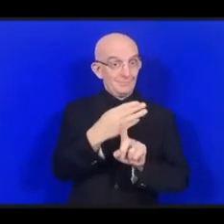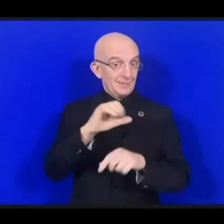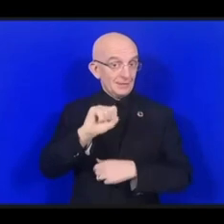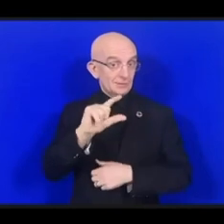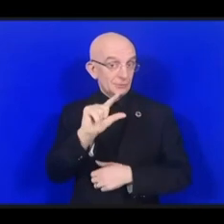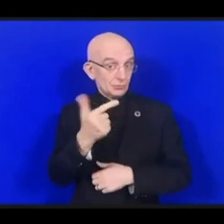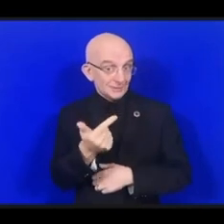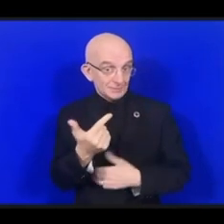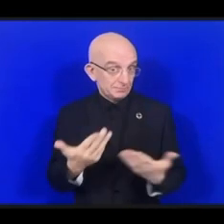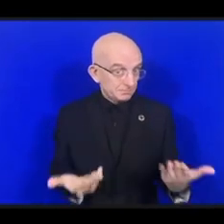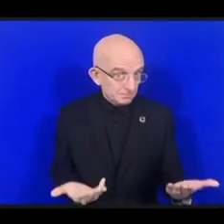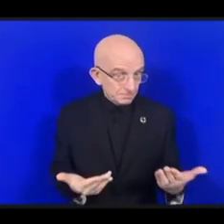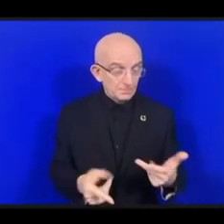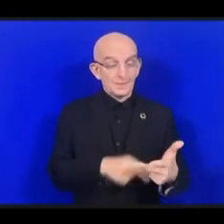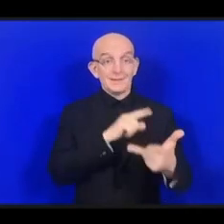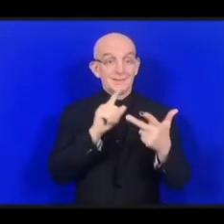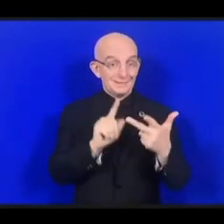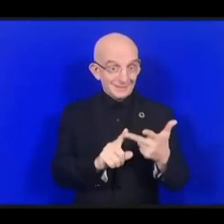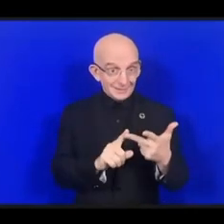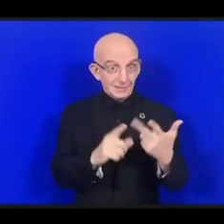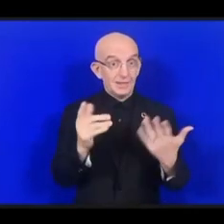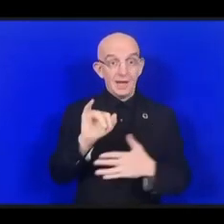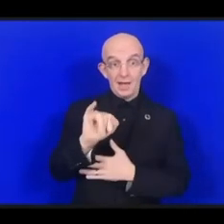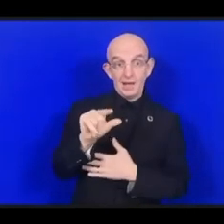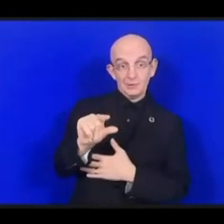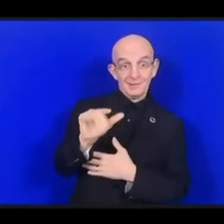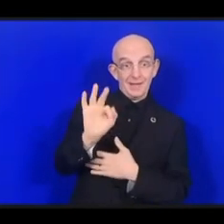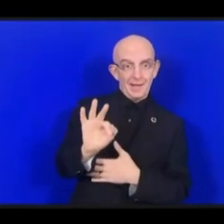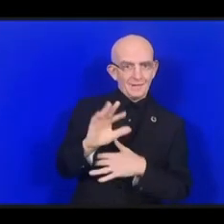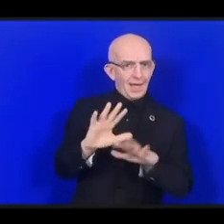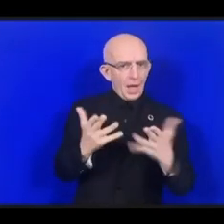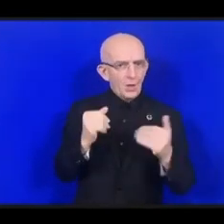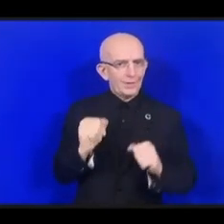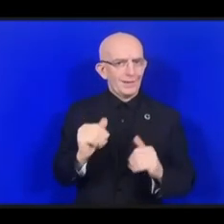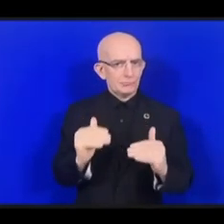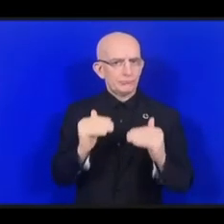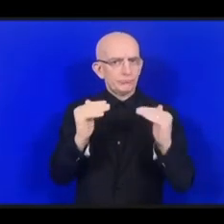会的筹备和这个后续的工作？